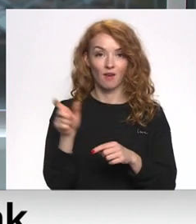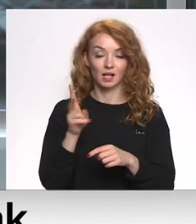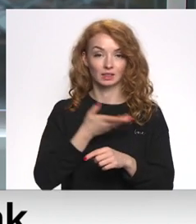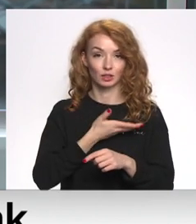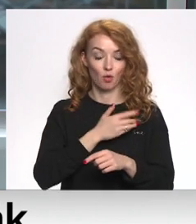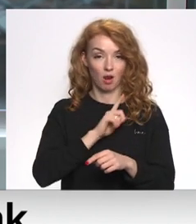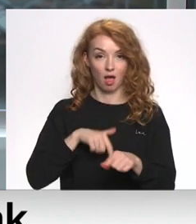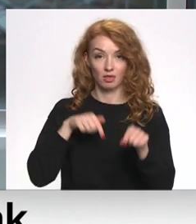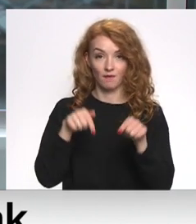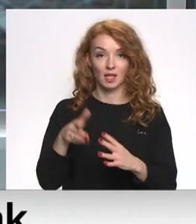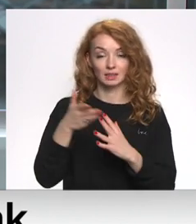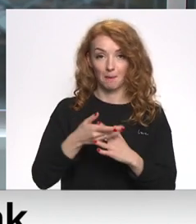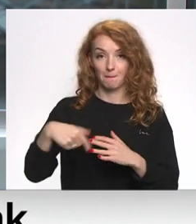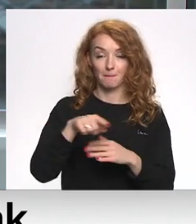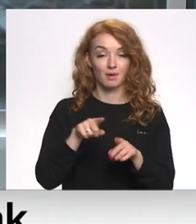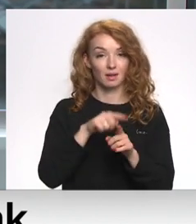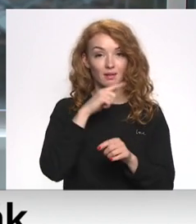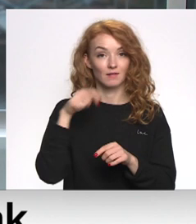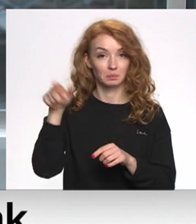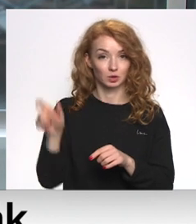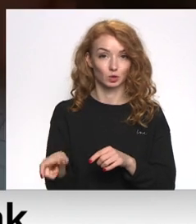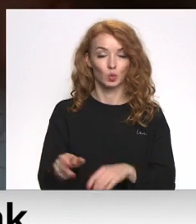Latvijā. Viņu vidū arī Krievijas pilsoņi.